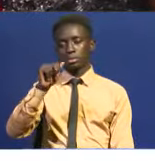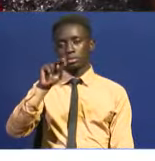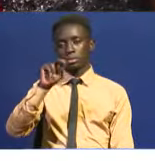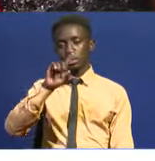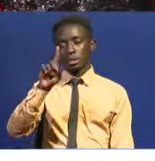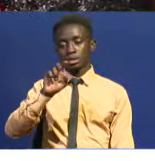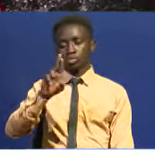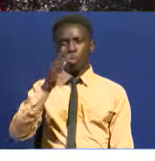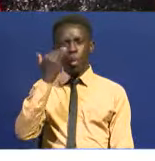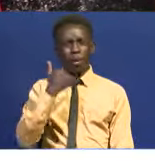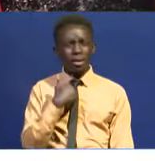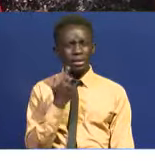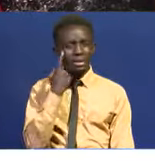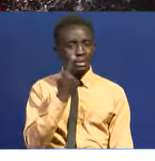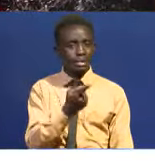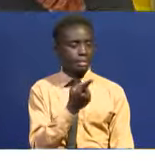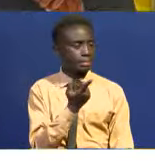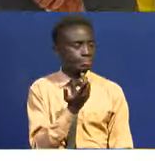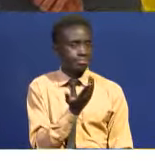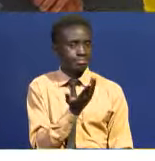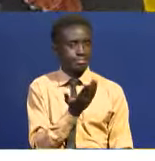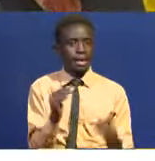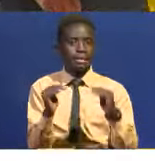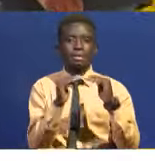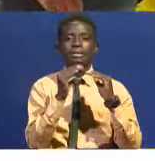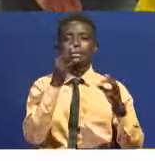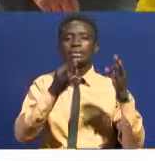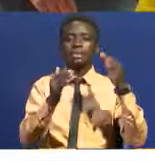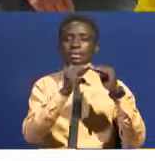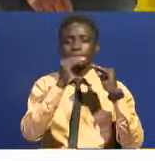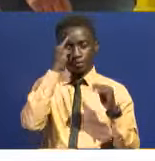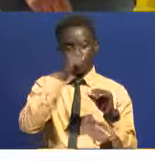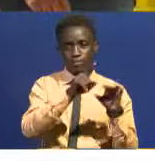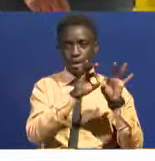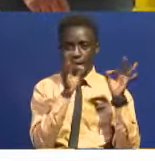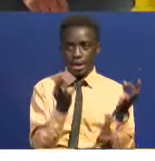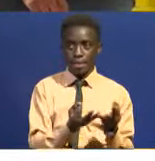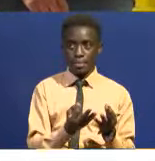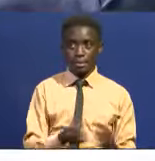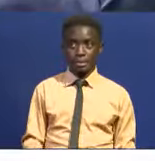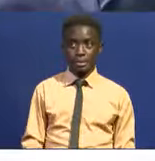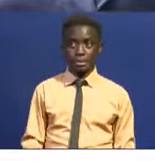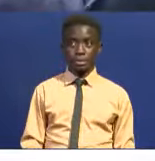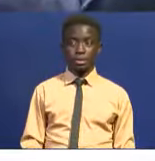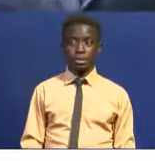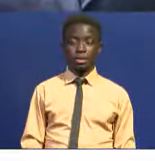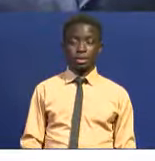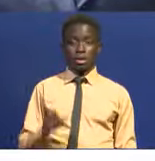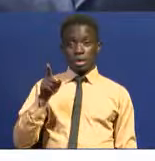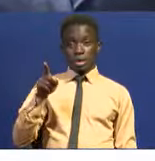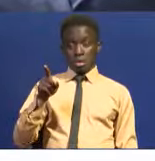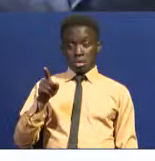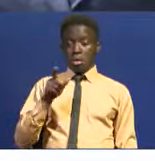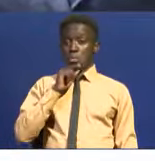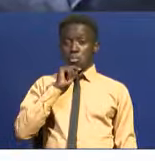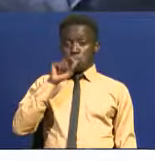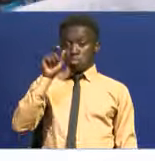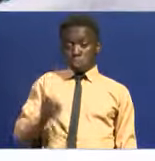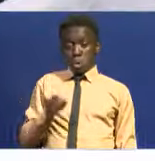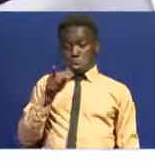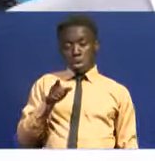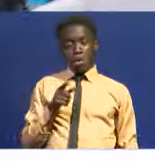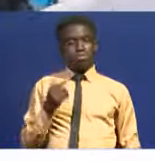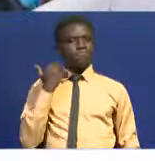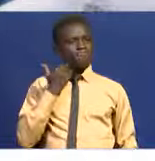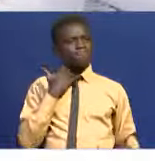haki ikitendeka kwa familia iko hapa na sisi leo. Mwanablogi huyo wa Mombasa anadaiwa kuchukuliwa kutoka nyumbani kwake eneo la Bamburi na